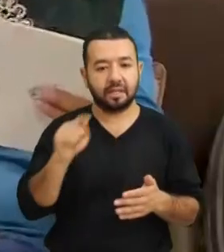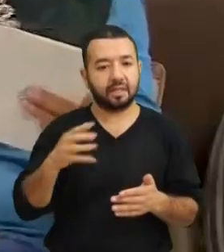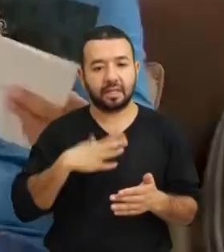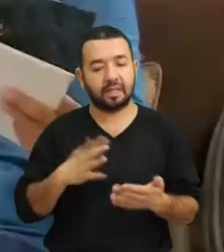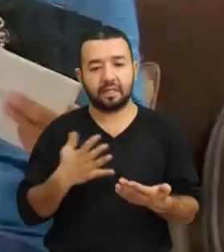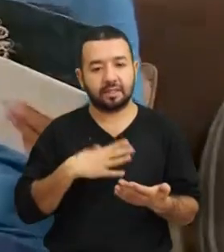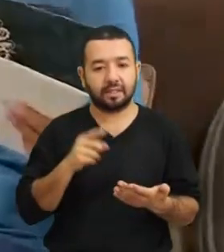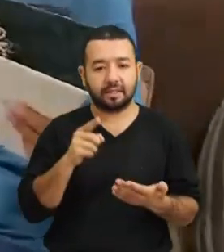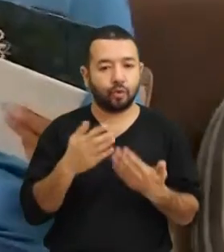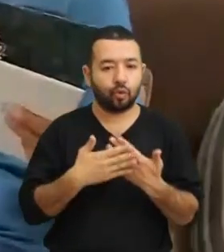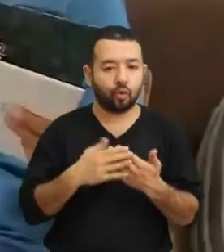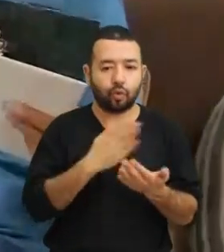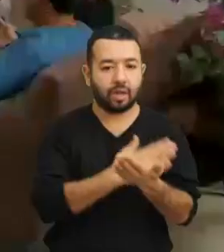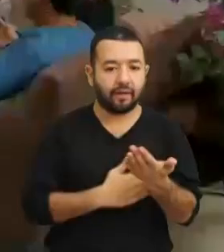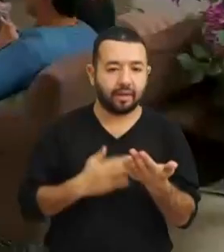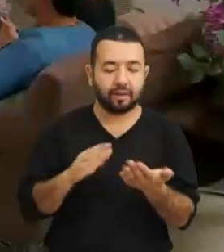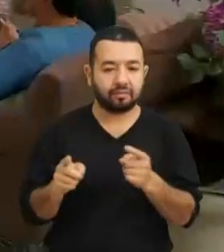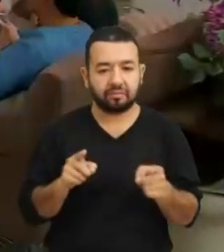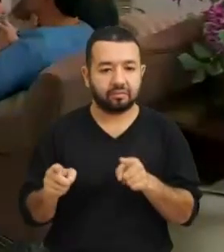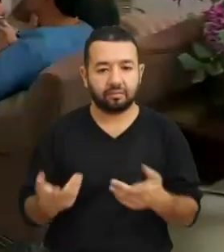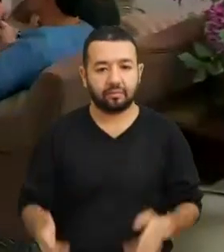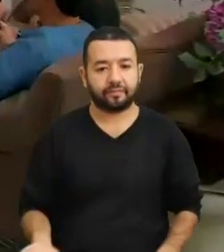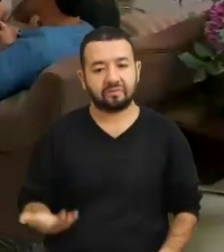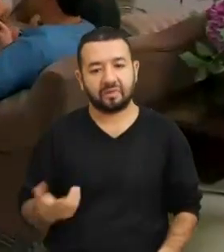seçelim düğün davetiyesi olarak? Ya